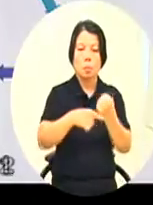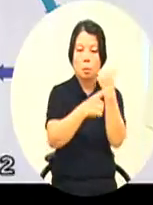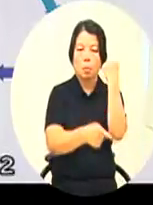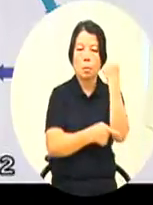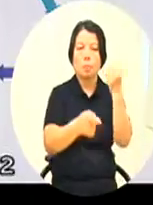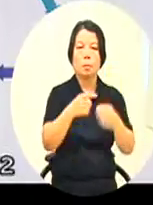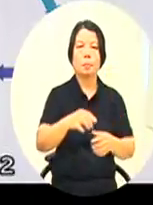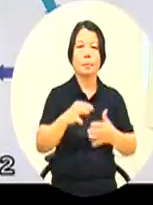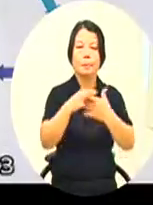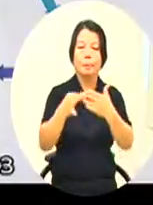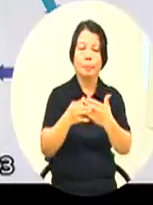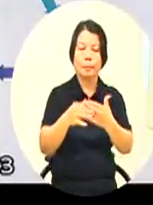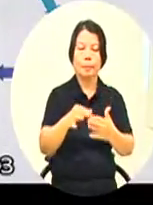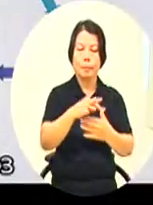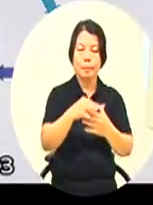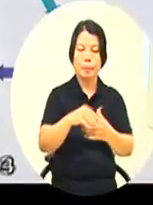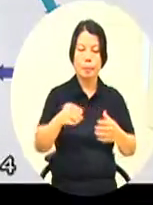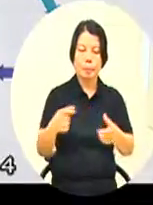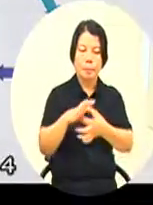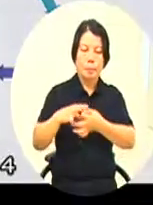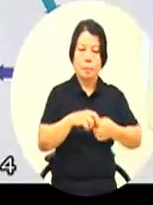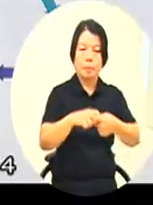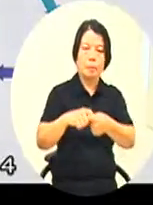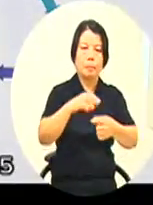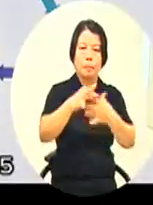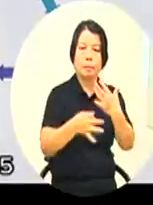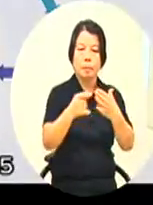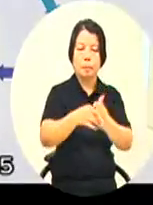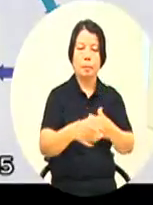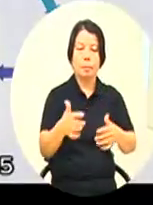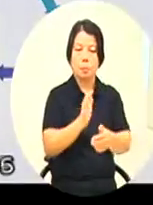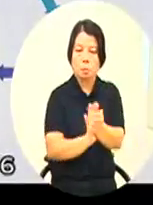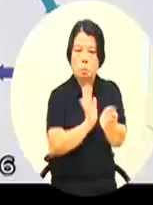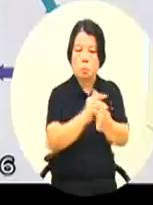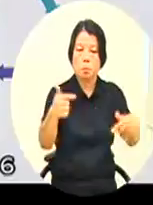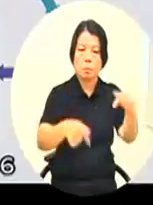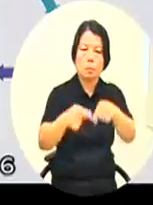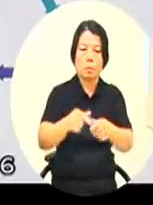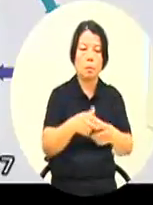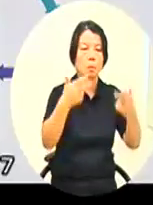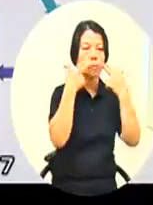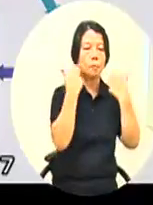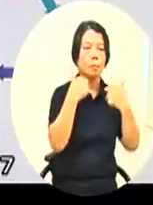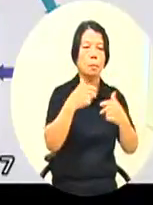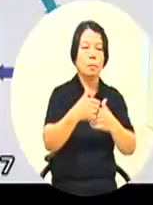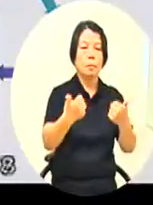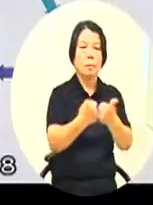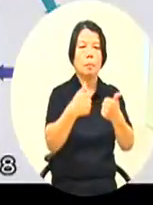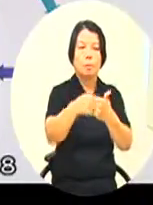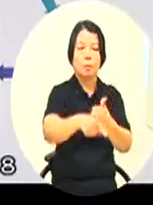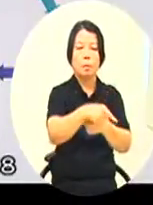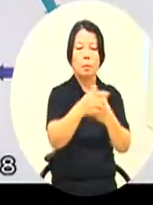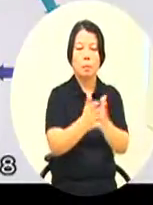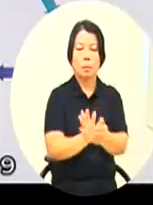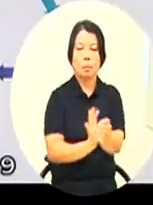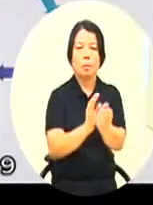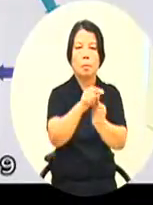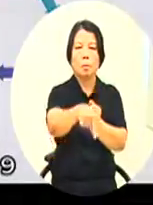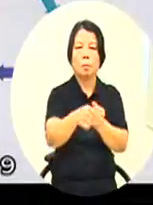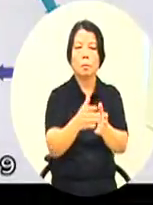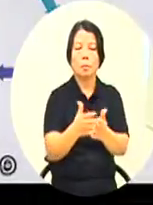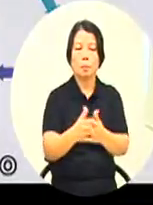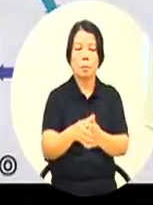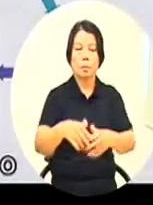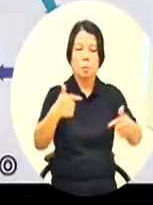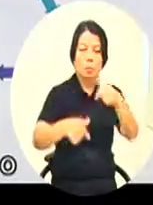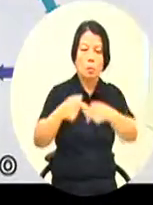相关的这个规范以后呢，积极推动实验教育，特别跟圆明会合作来推动启动了民族实验的